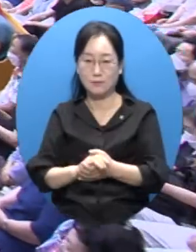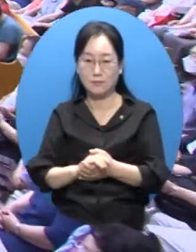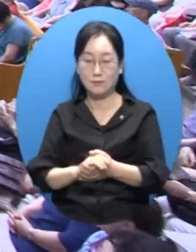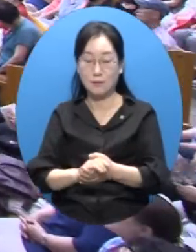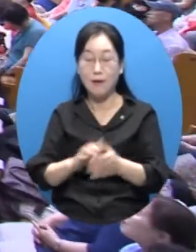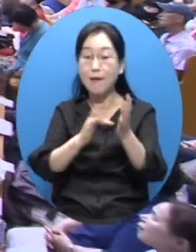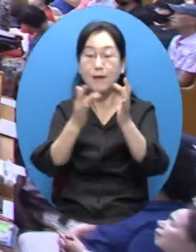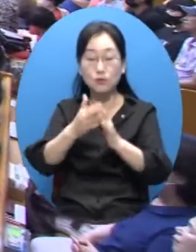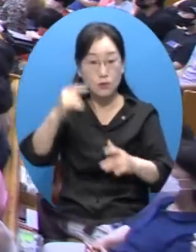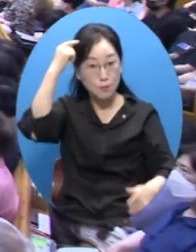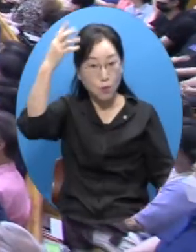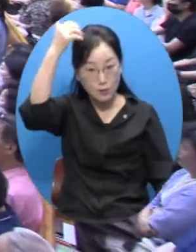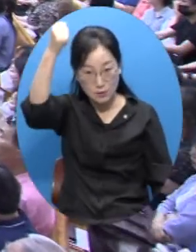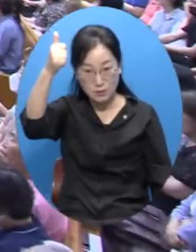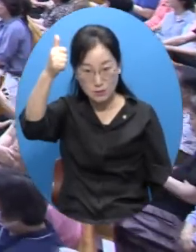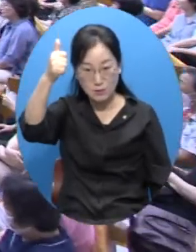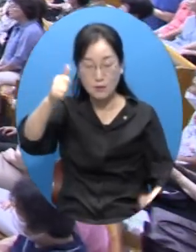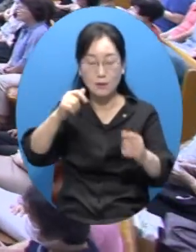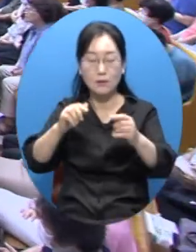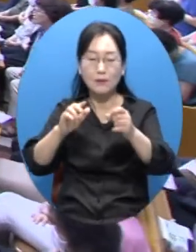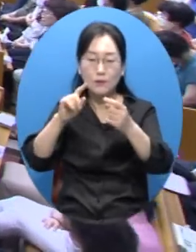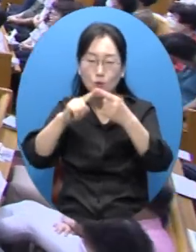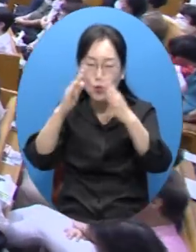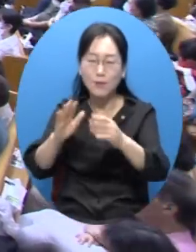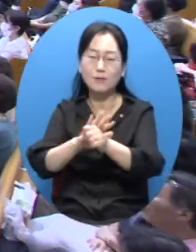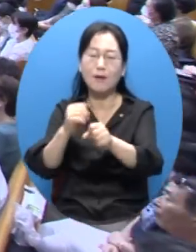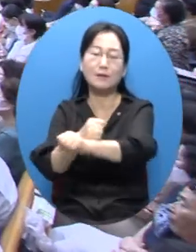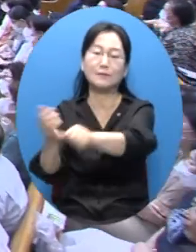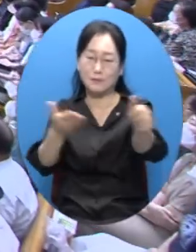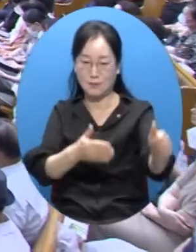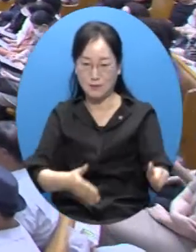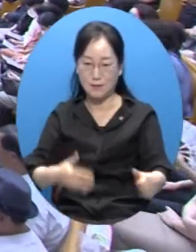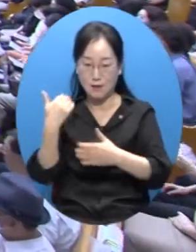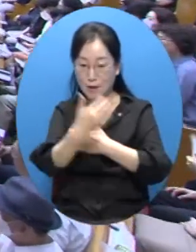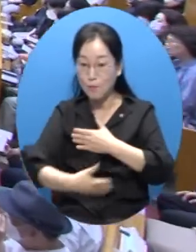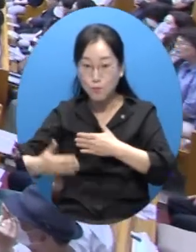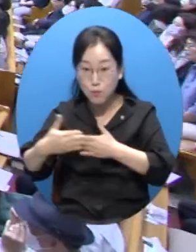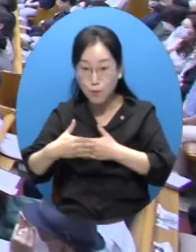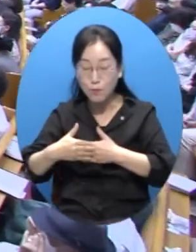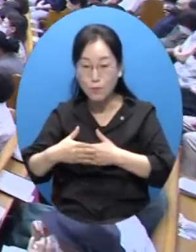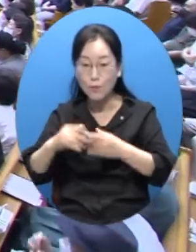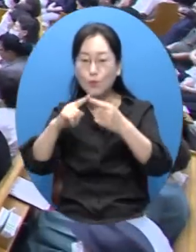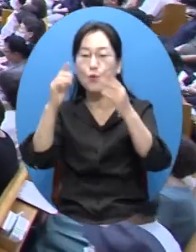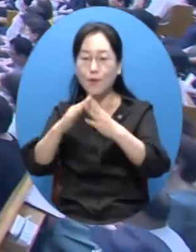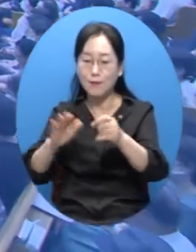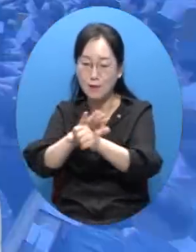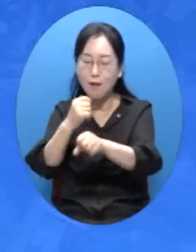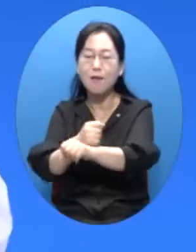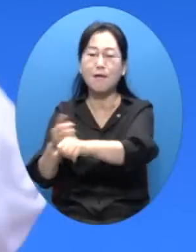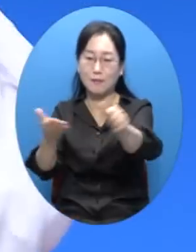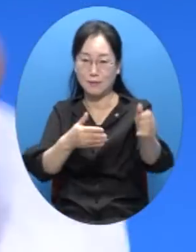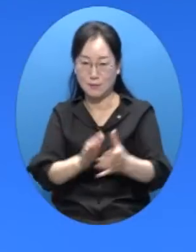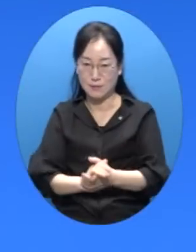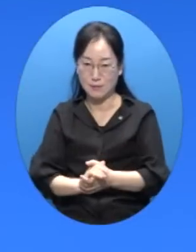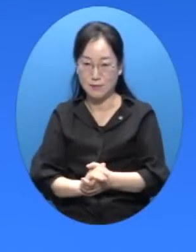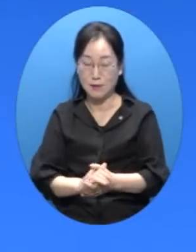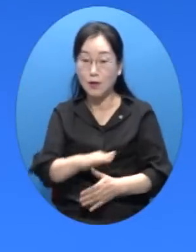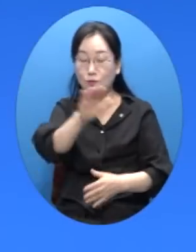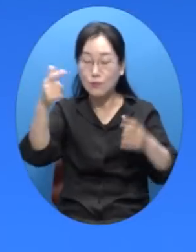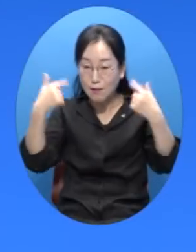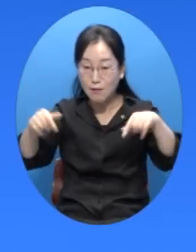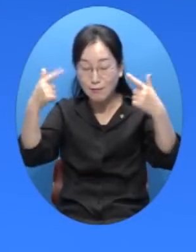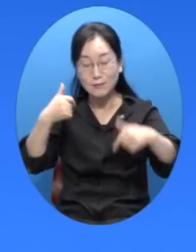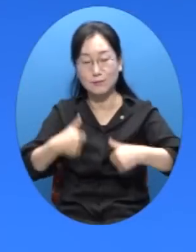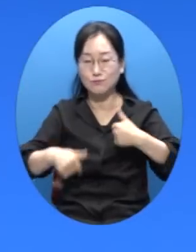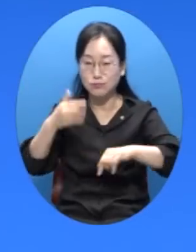예수님이 머리가 되시는 이 교회를 사랑해야 되는 것입니다. 예수님이 몸이 되는 이 교회를 우리는 사랑해야 되는 것입니다. 우리가 언제나